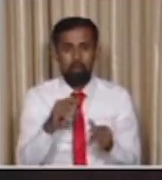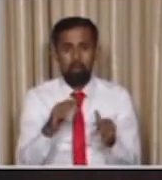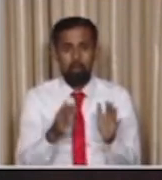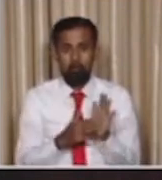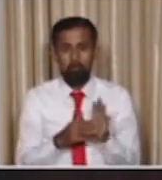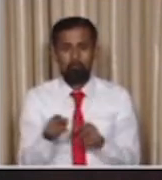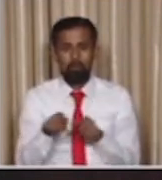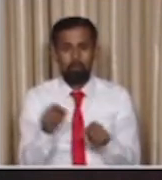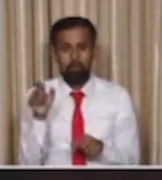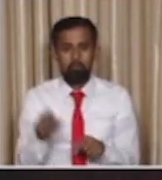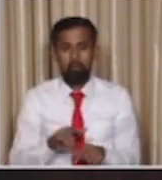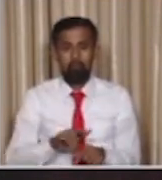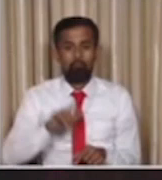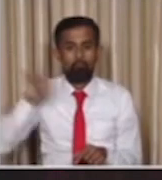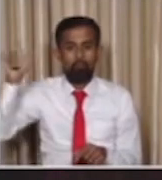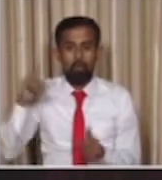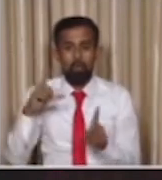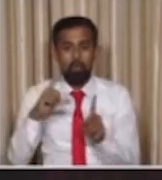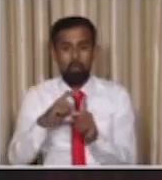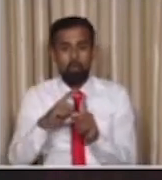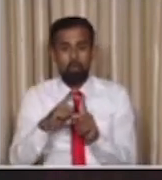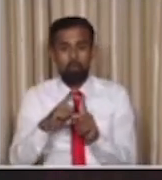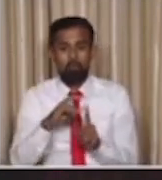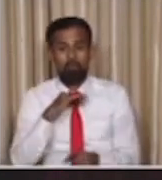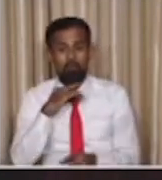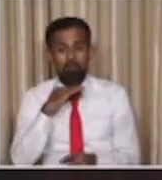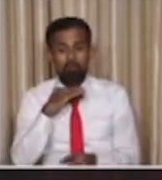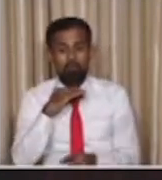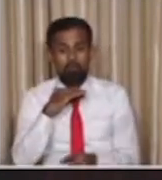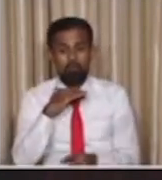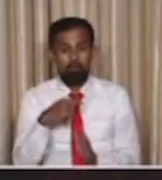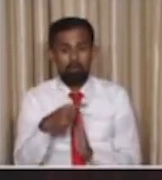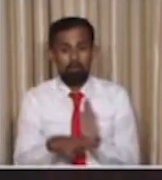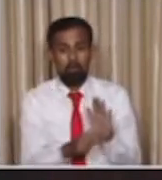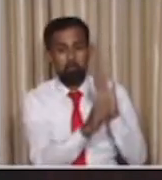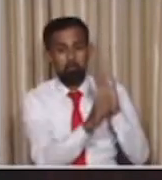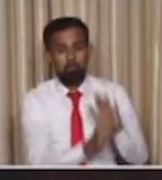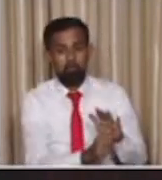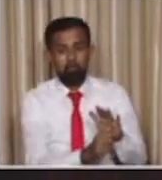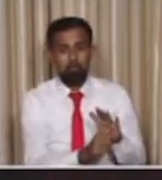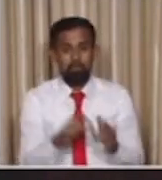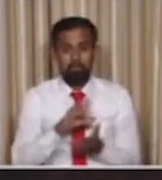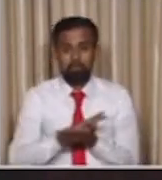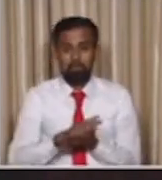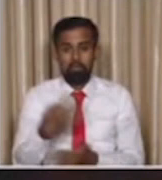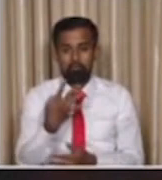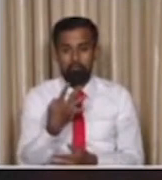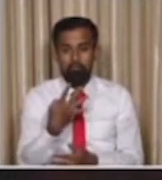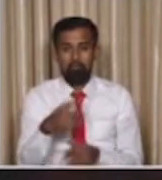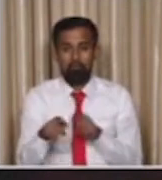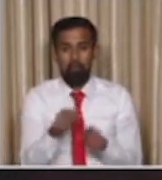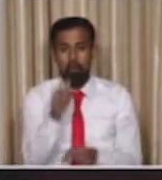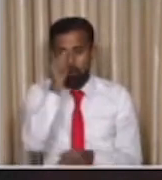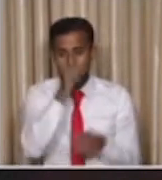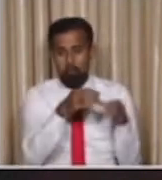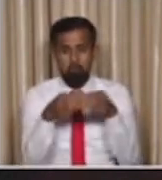වගේ කට්ටිය පිරරටෝල් වලට ගිහිල්ලා ඩොලර් වලට කුට්ටි වලට කෑදරකමේ මේ රට පාවලා දෙනකොට channel po වගේ හොර